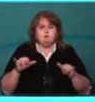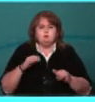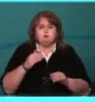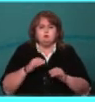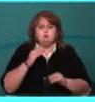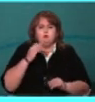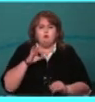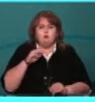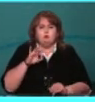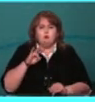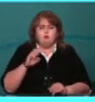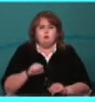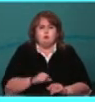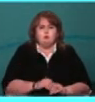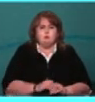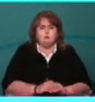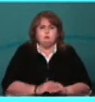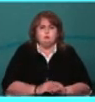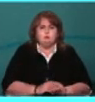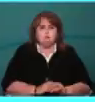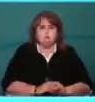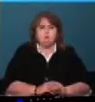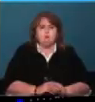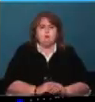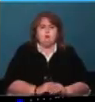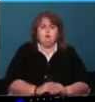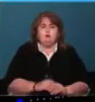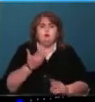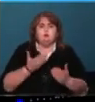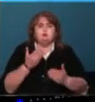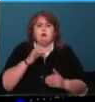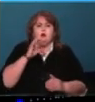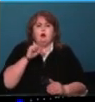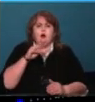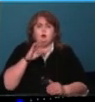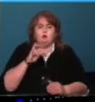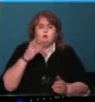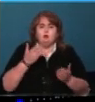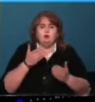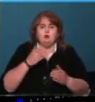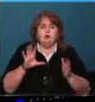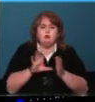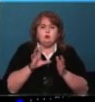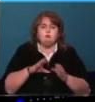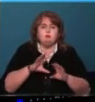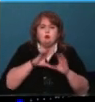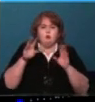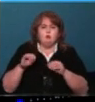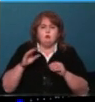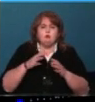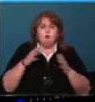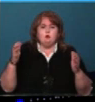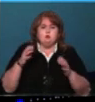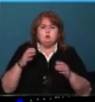фотона. Еще раз, если атом или электрон переходит на больший